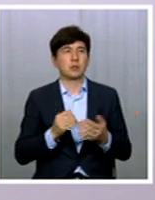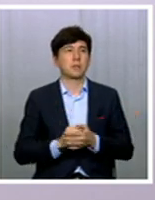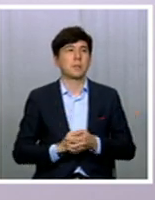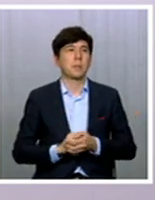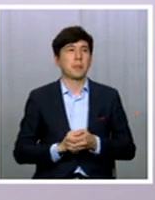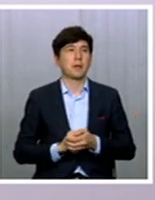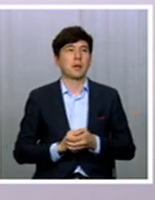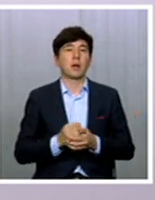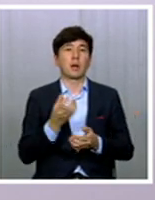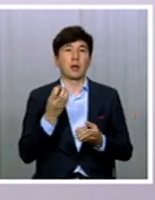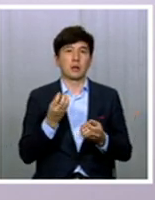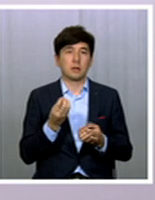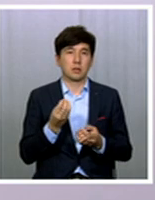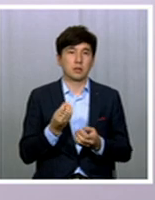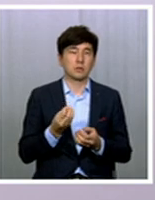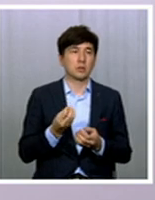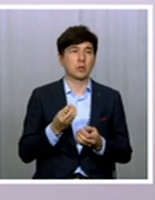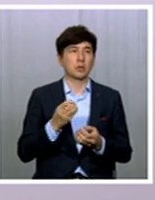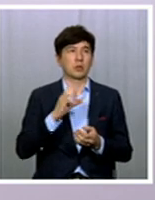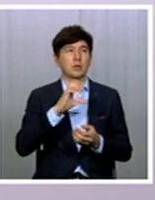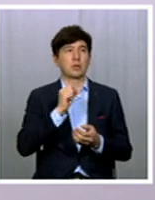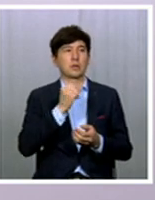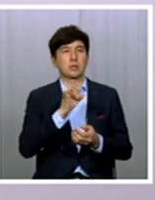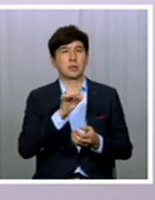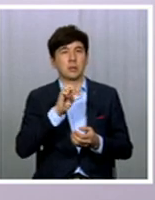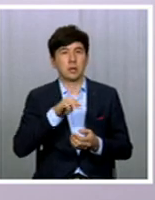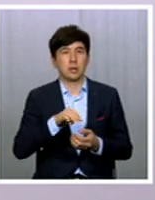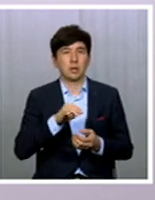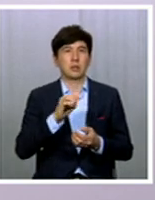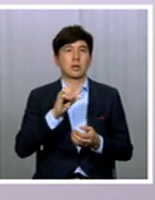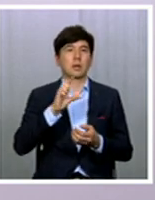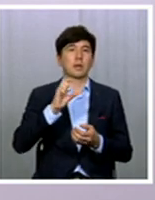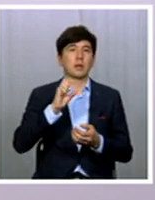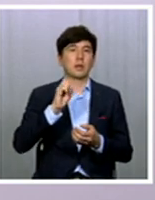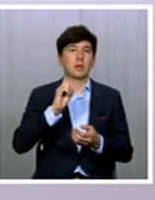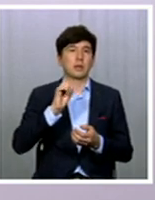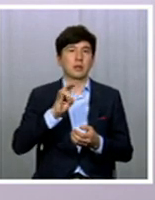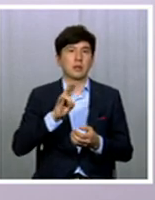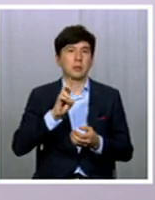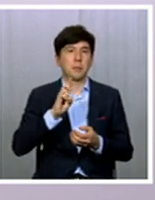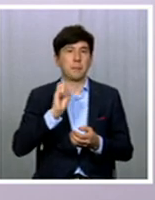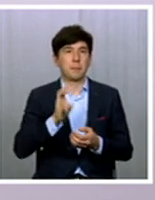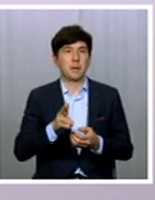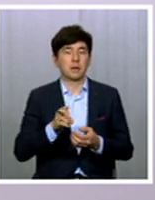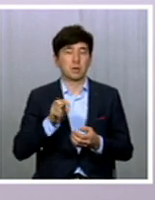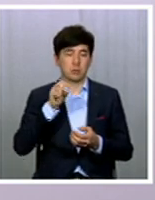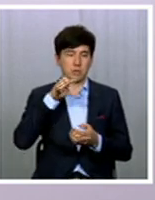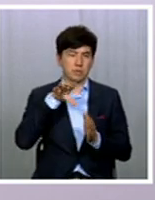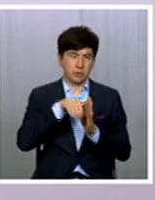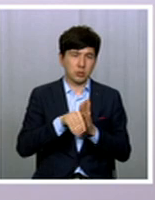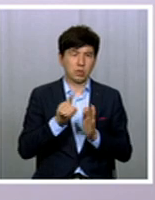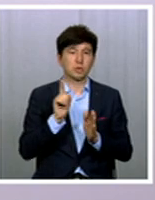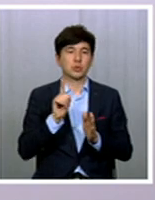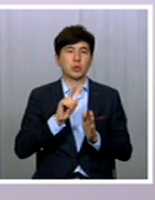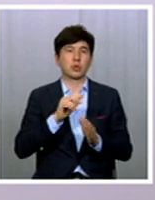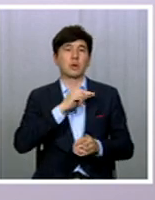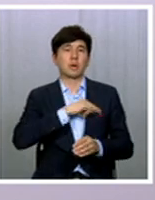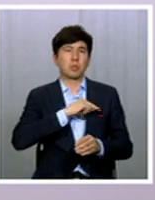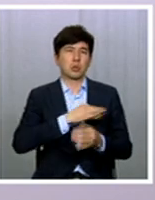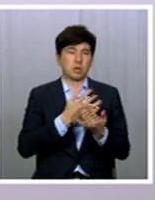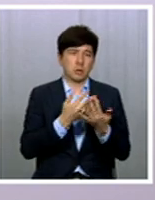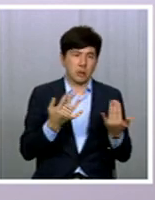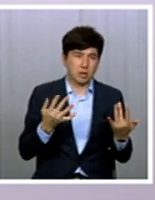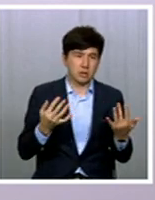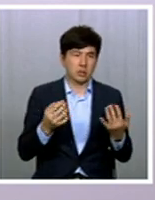атап айтатын болсақ, ол еңбек биржасында электронды түрде жұмыстың түрлері көрсетіледі, жұмыс орындары туралы